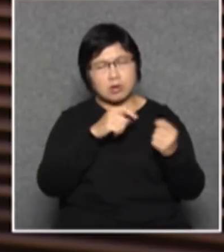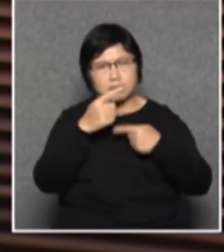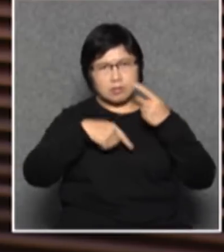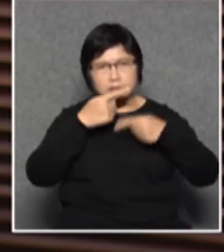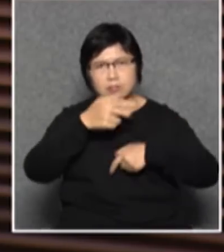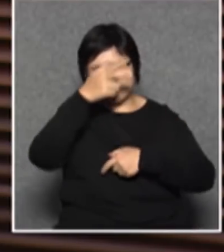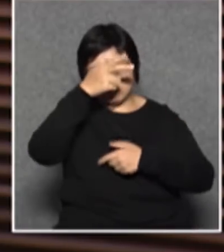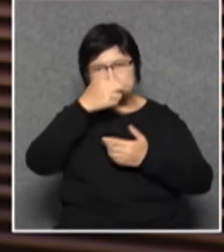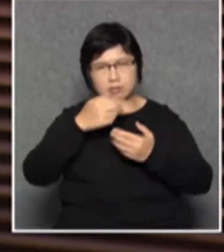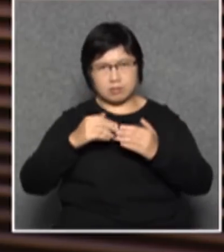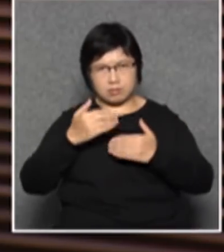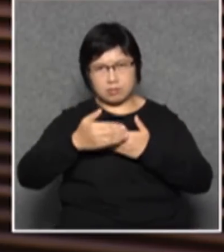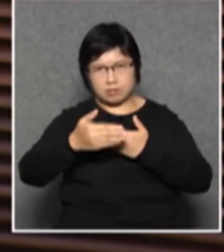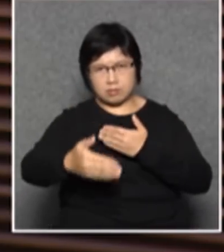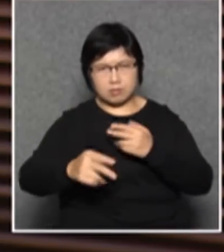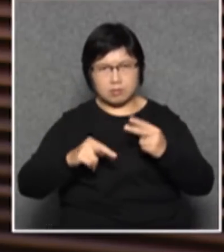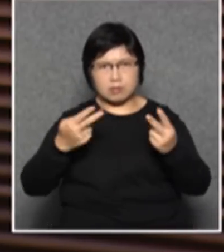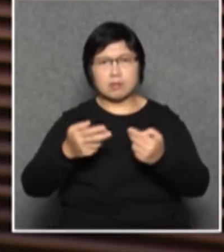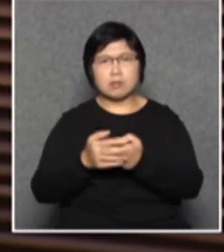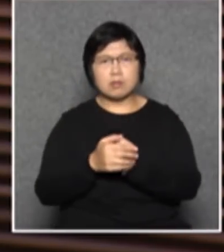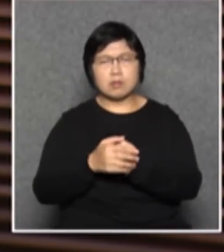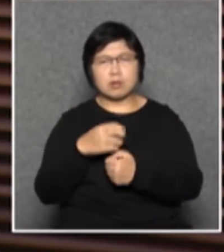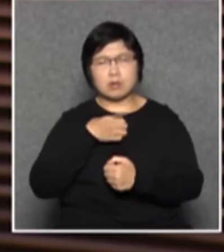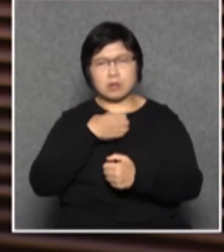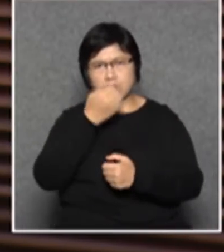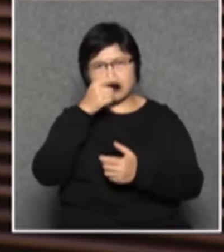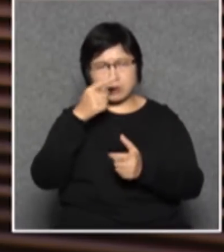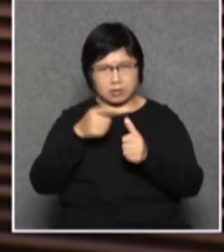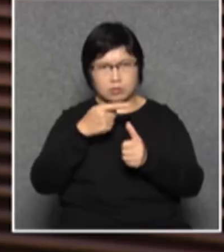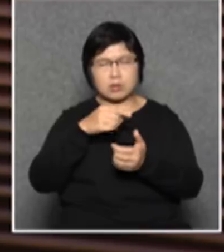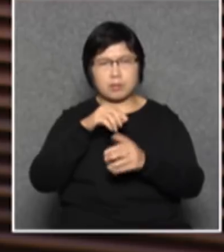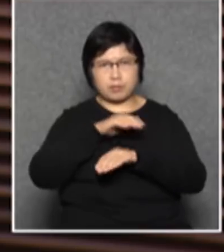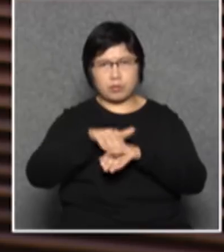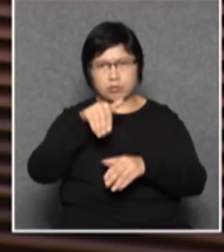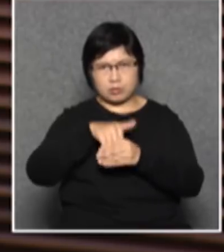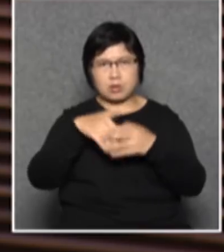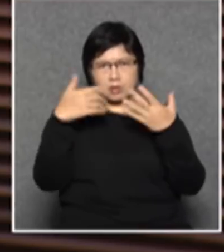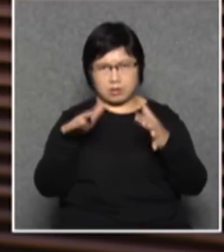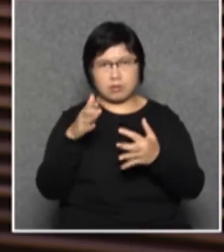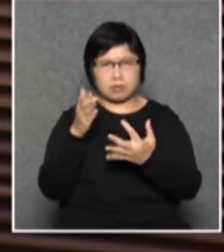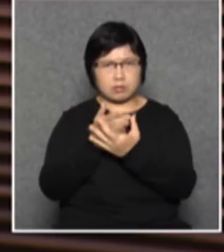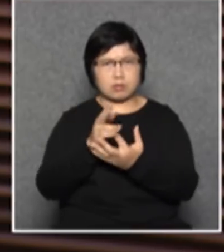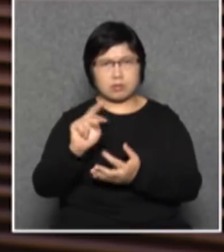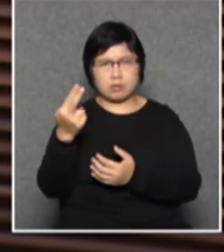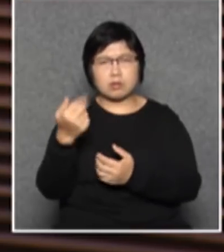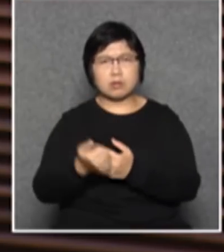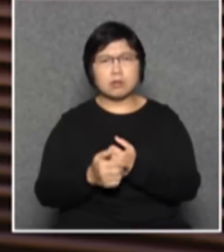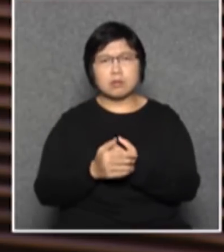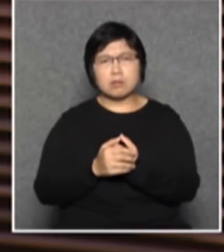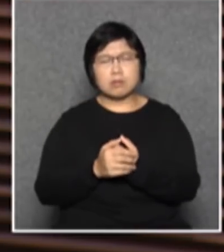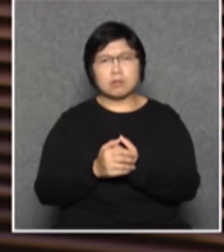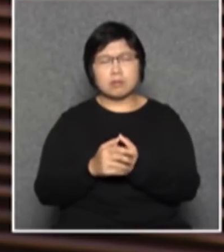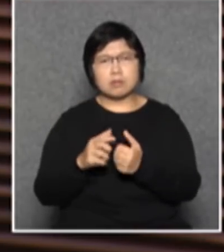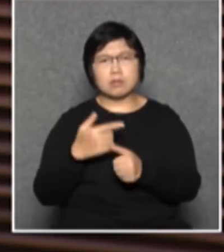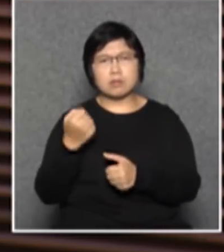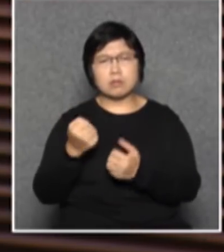向前發展，認為香港先要落實普選，之後先去爭取優化。主席，支